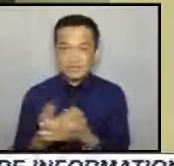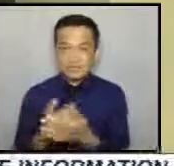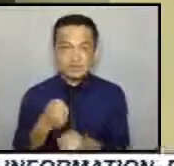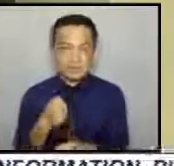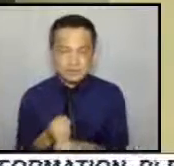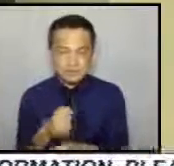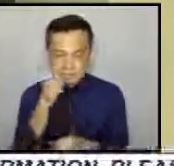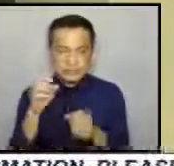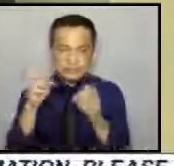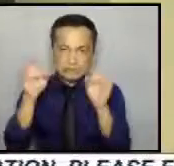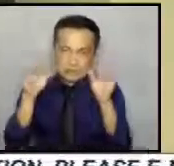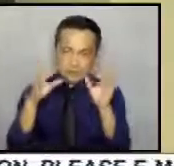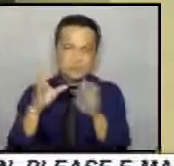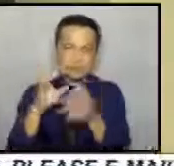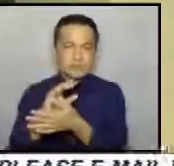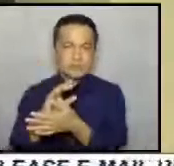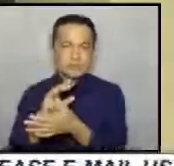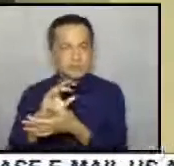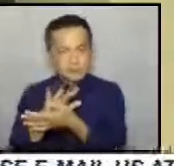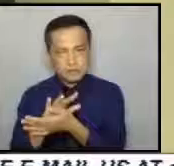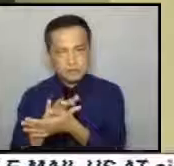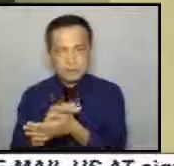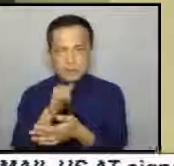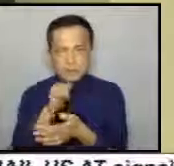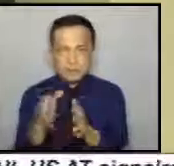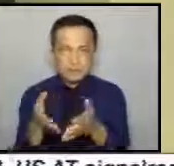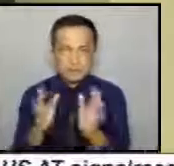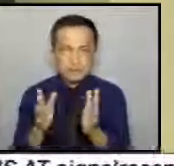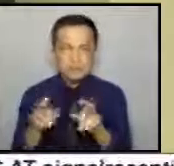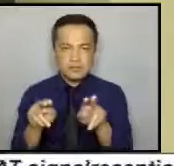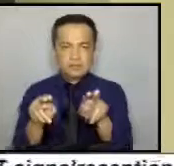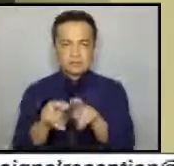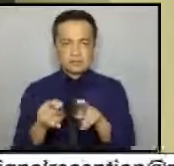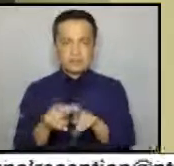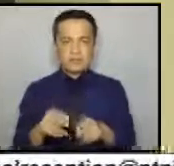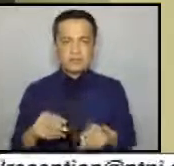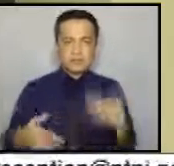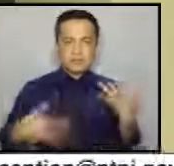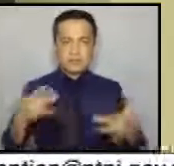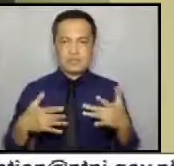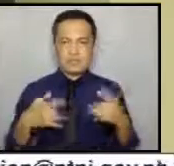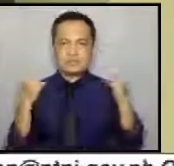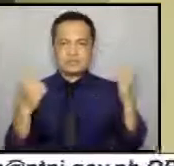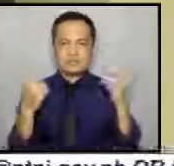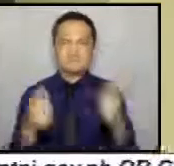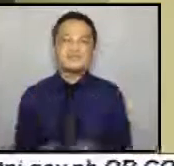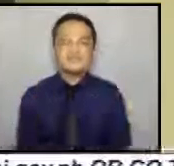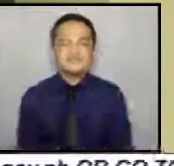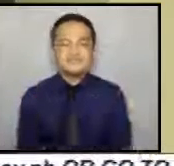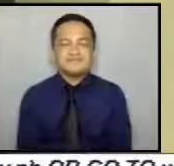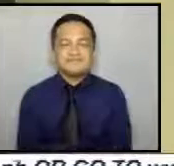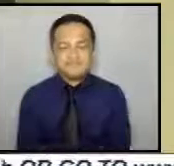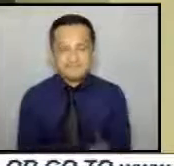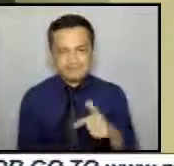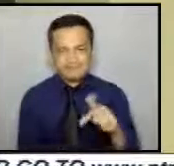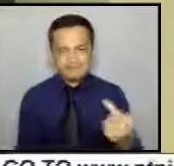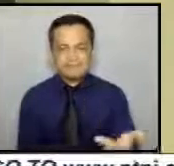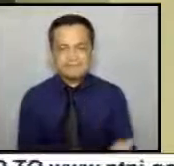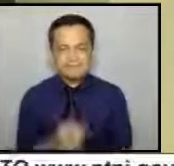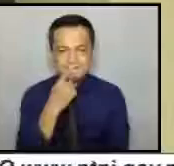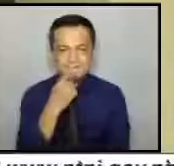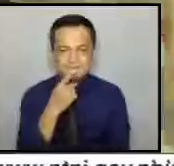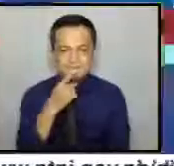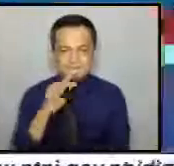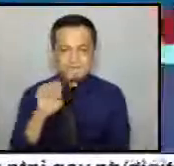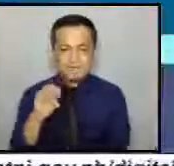ng COVID-19, hindi muna piniyagan ang karaniwang buhay na selebrasyon sa lugar. Si Bernard Haudian sa detalye. Rise and shine,